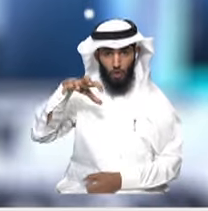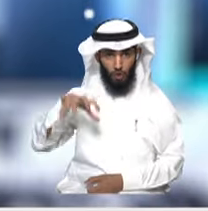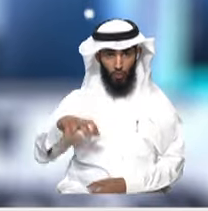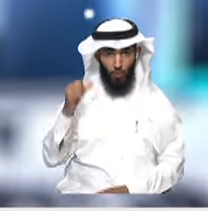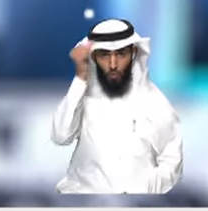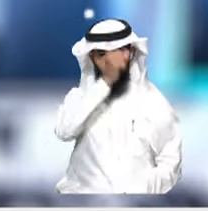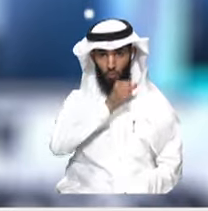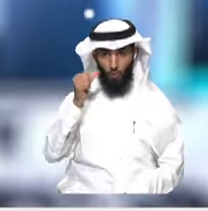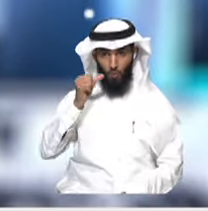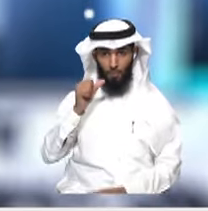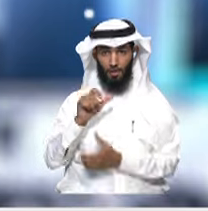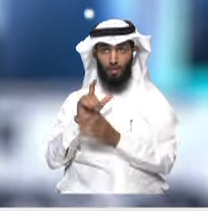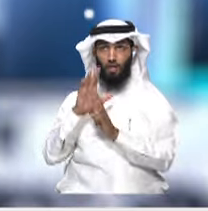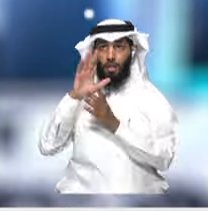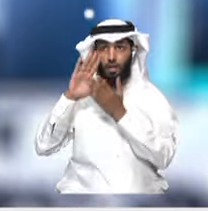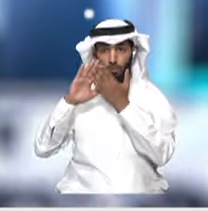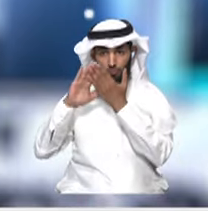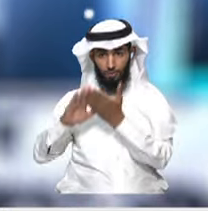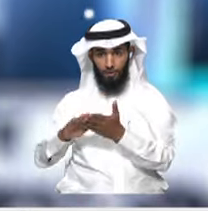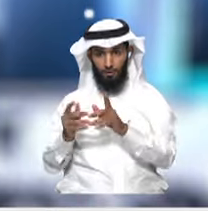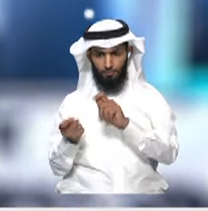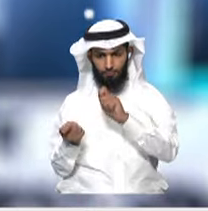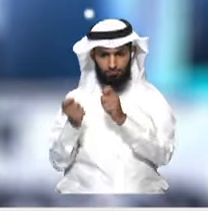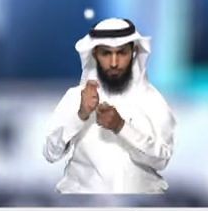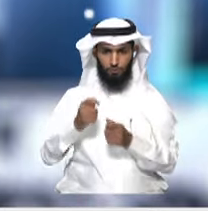تجاوز اثار هذه الكارثه